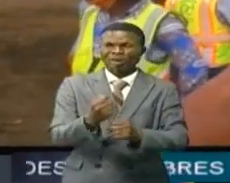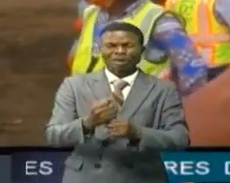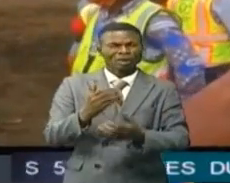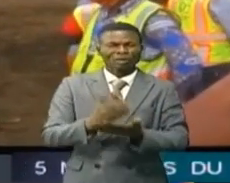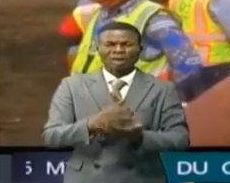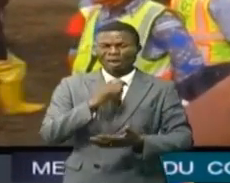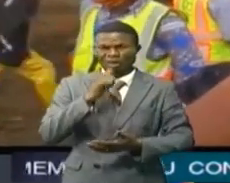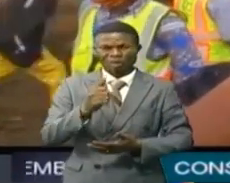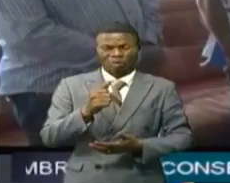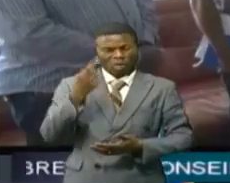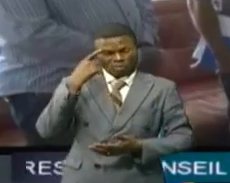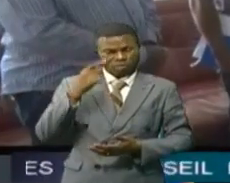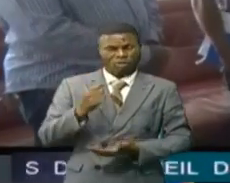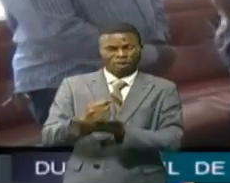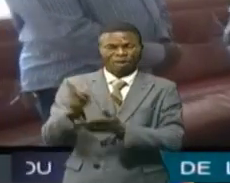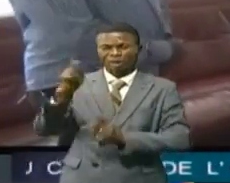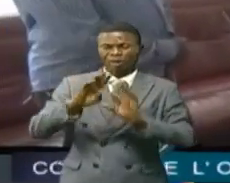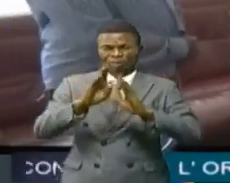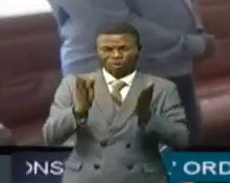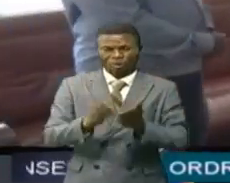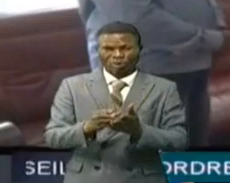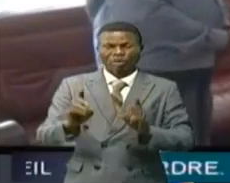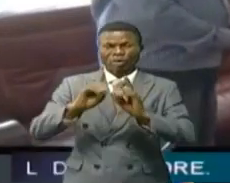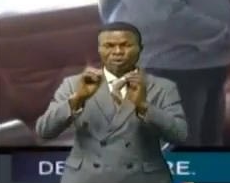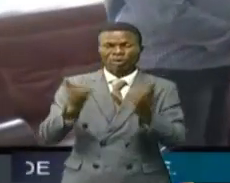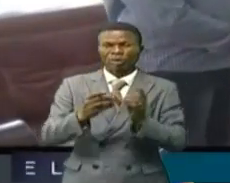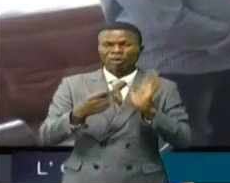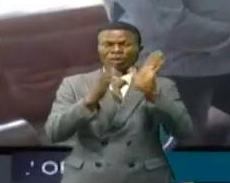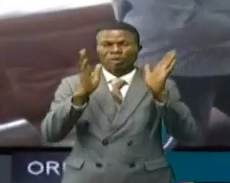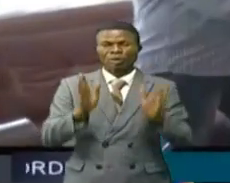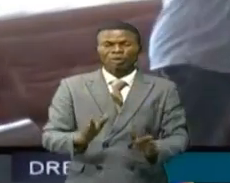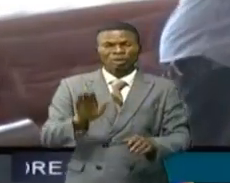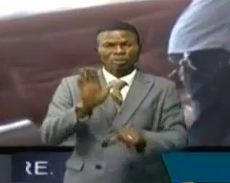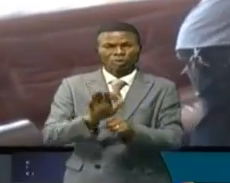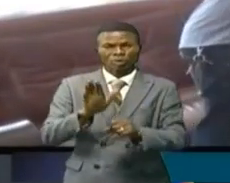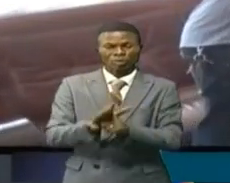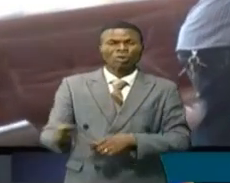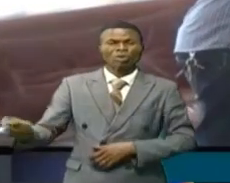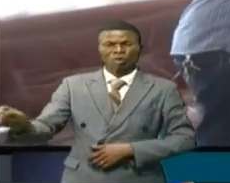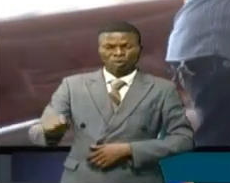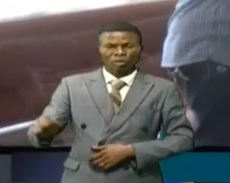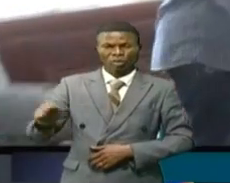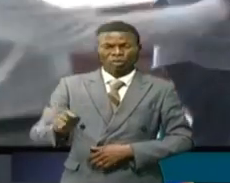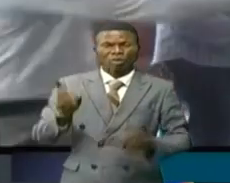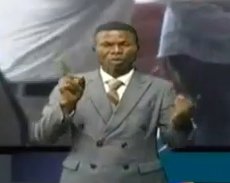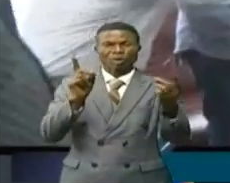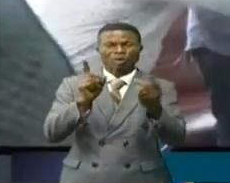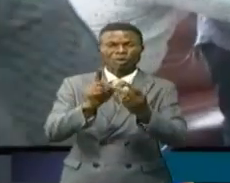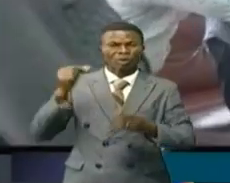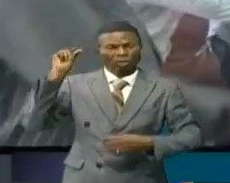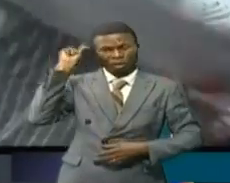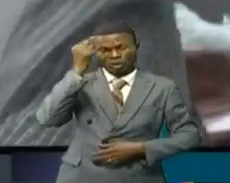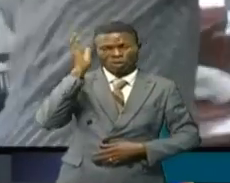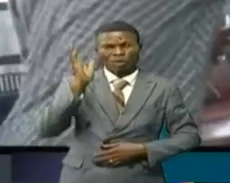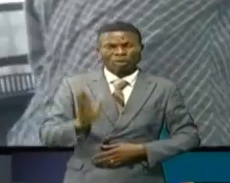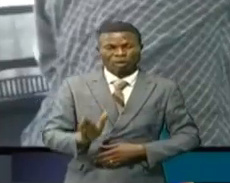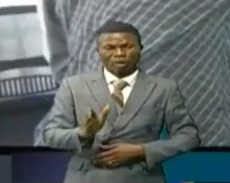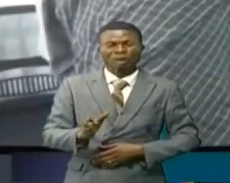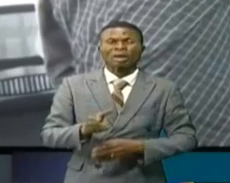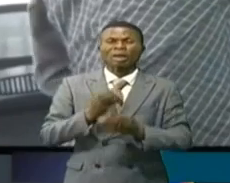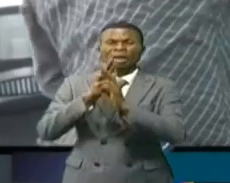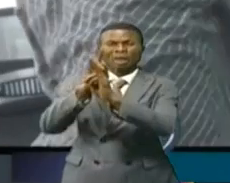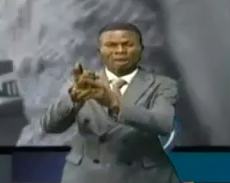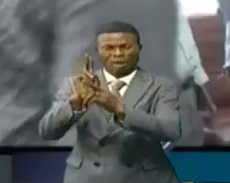La hauteur de la route. Une délégation des représentants et des différents territoires a rencontré les gouverneurs pour présenter